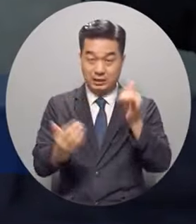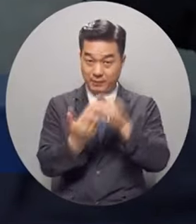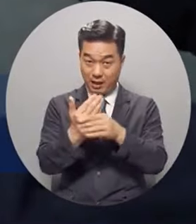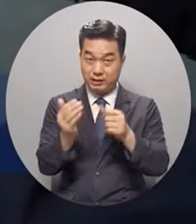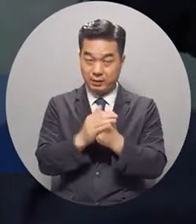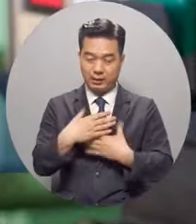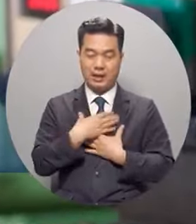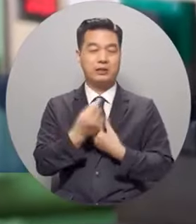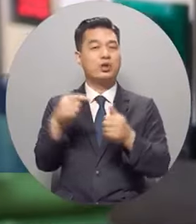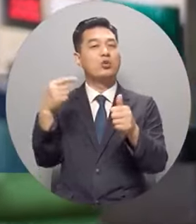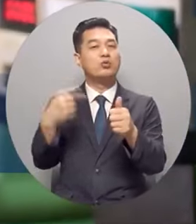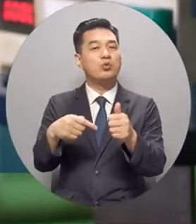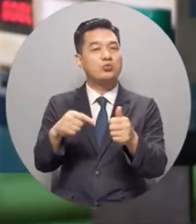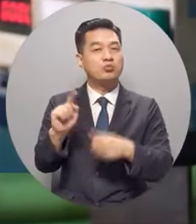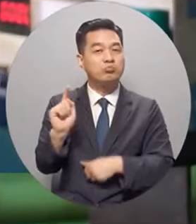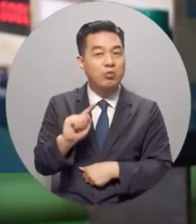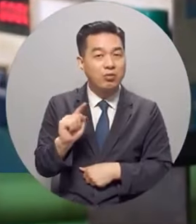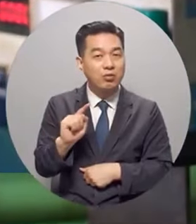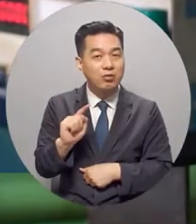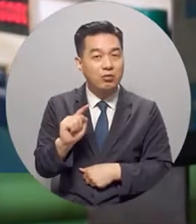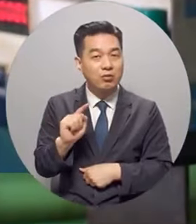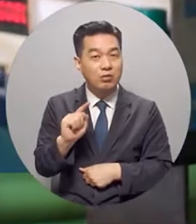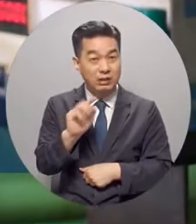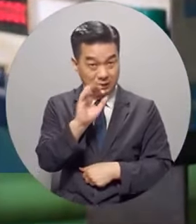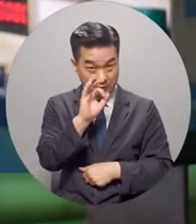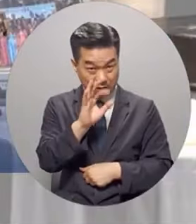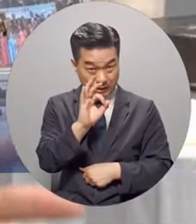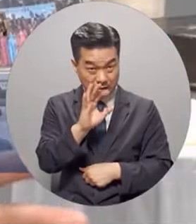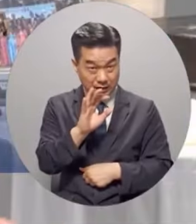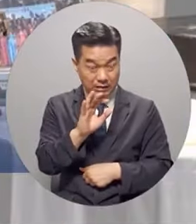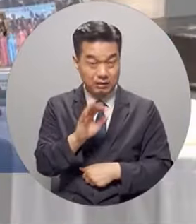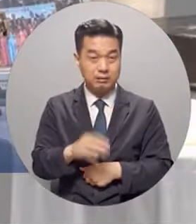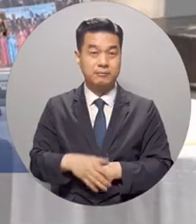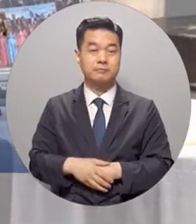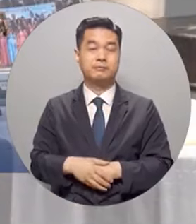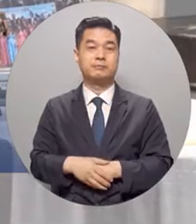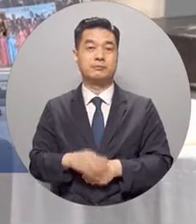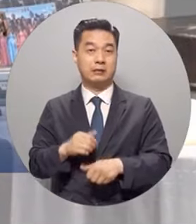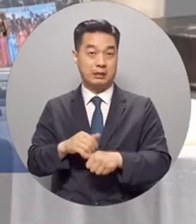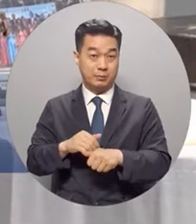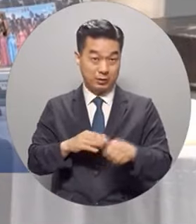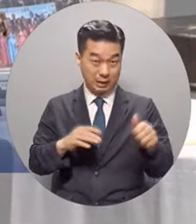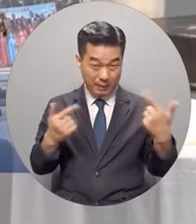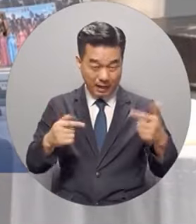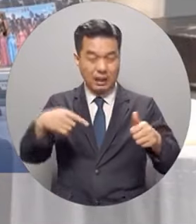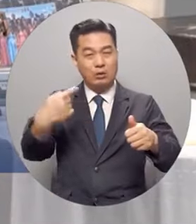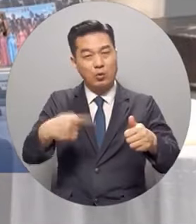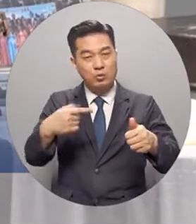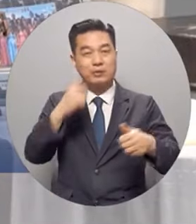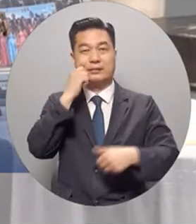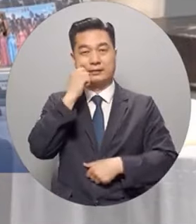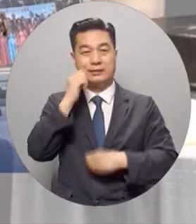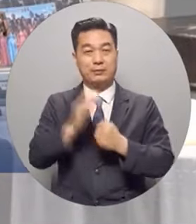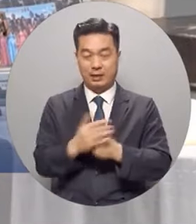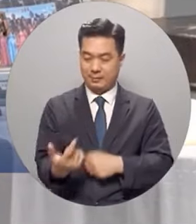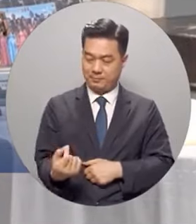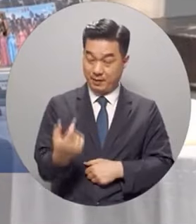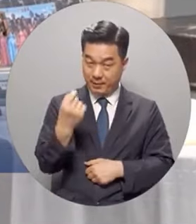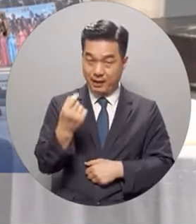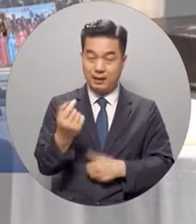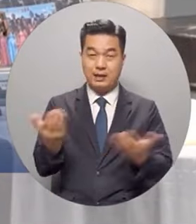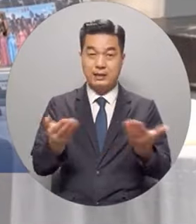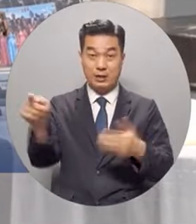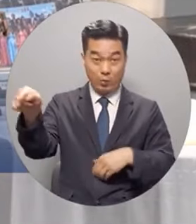안전교육 이런 거는 그럼 아무래도 할 수 있는 상황은 아닌 거고. 그렇죠? 갈 때마다 안전교육을 할 수가 없어요. 빨리 출근을